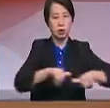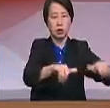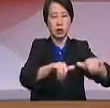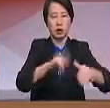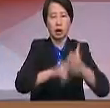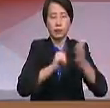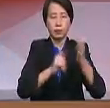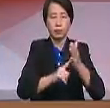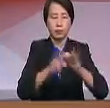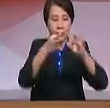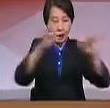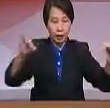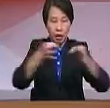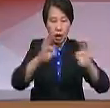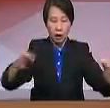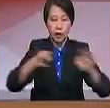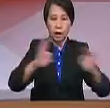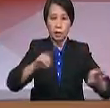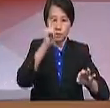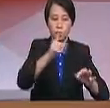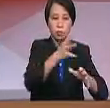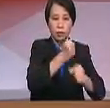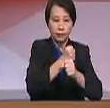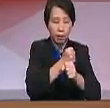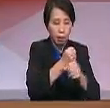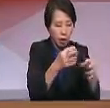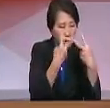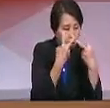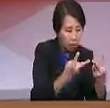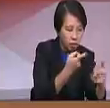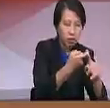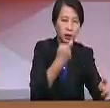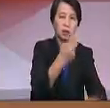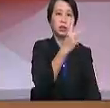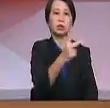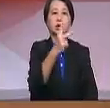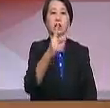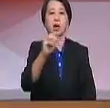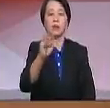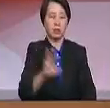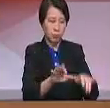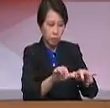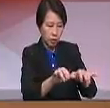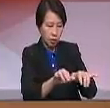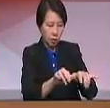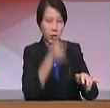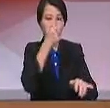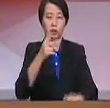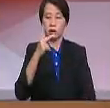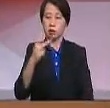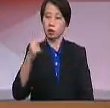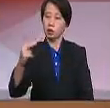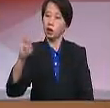benda konten ni pun, kita kena dapat panduan daripada KKMM, sebab KKMM yang